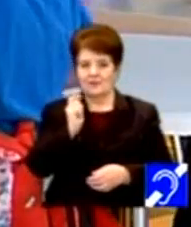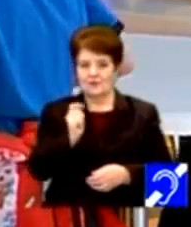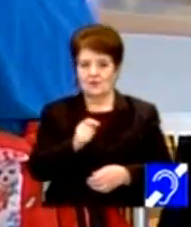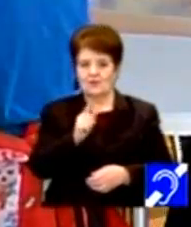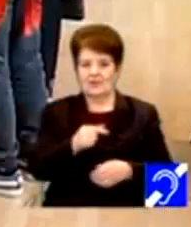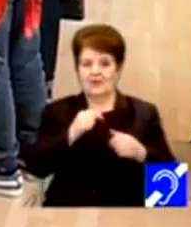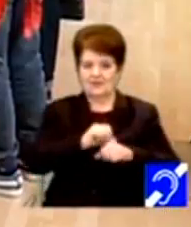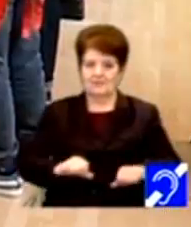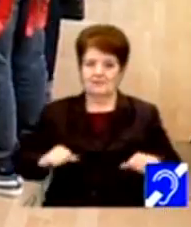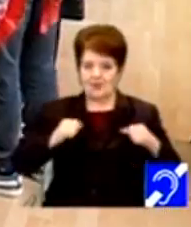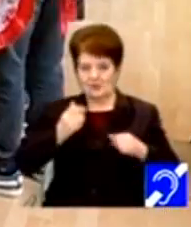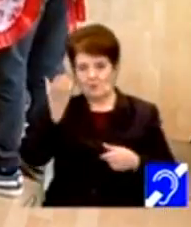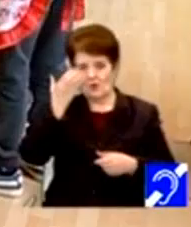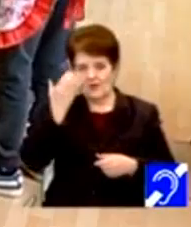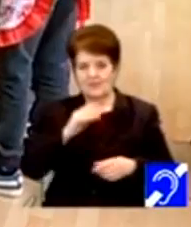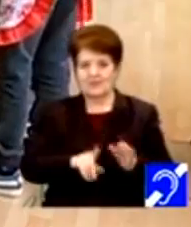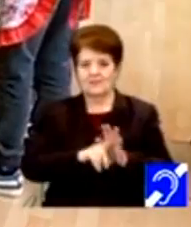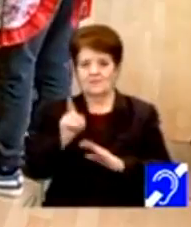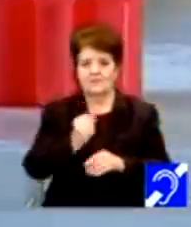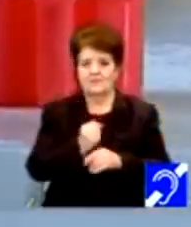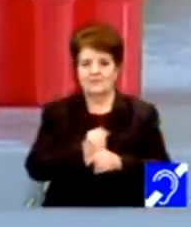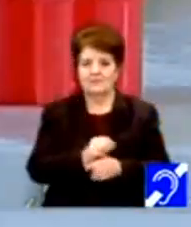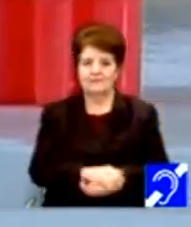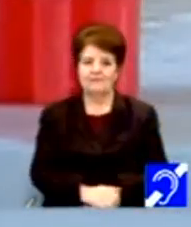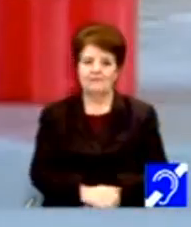pus șorțurile și bonetele și s-au apucat de treabă.